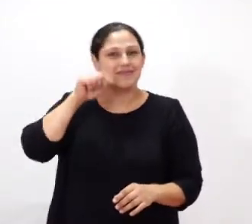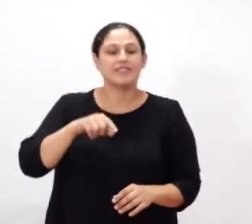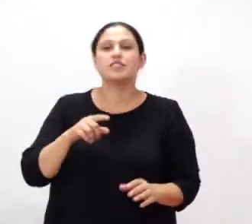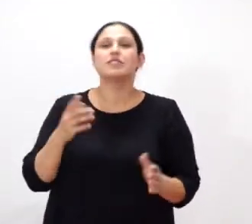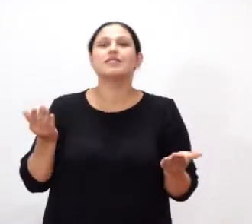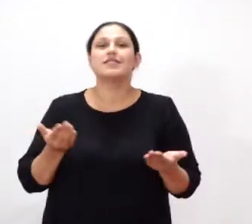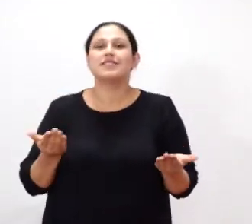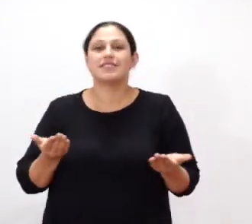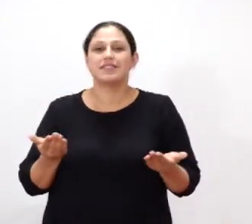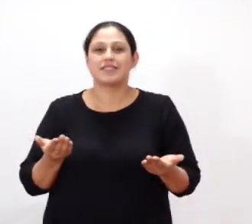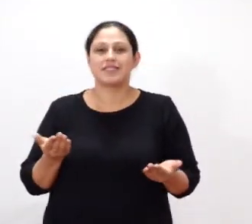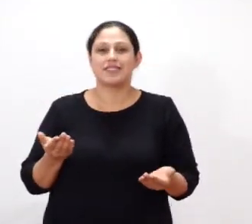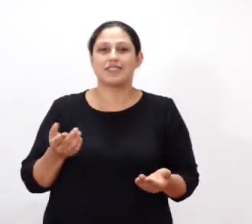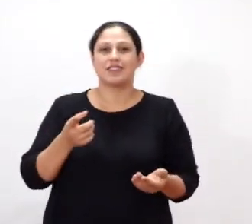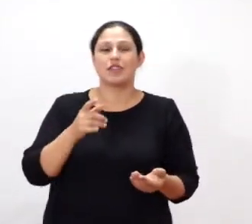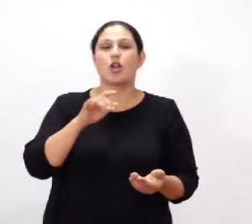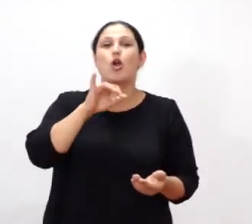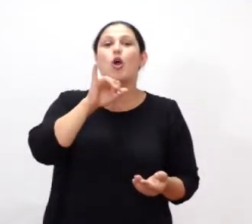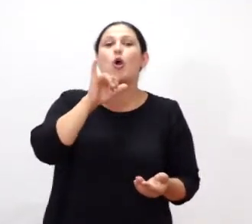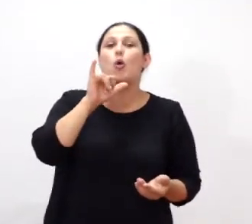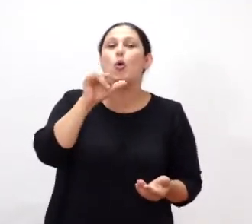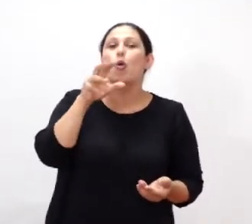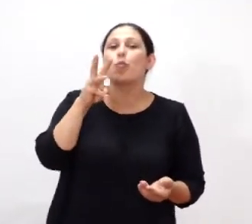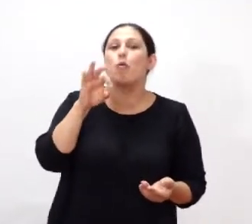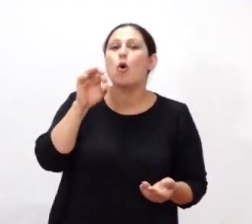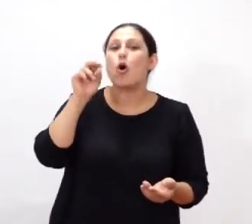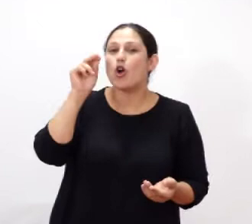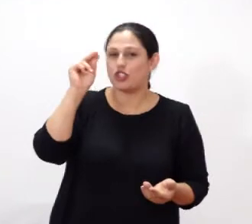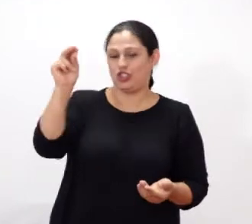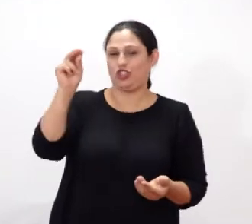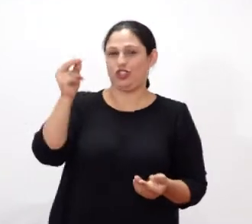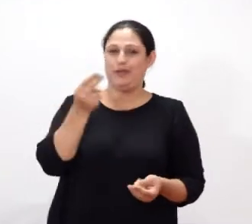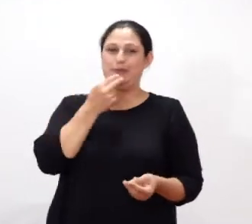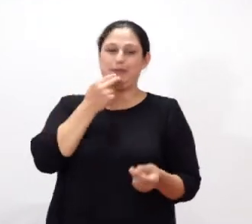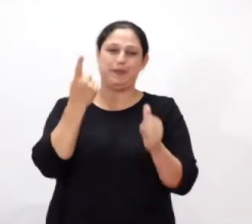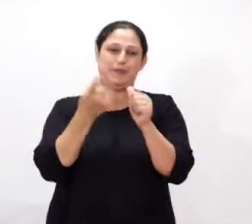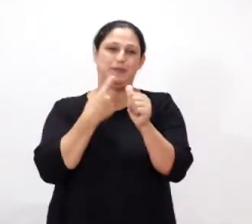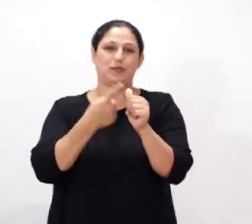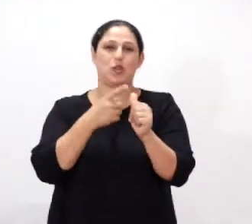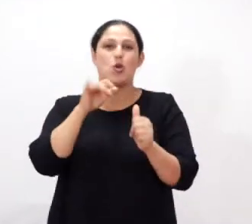چی؟ خوراک ای ماچ است